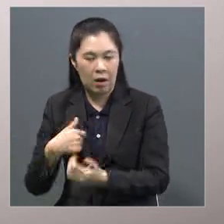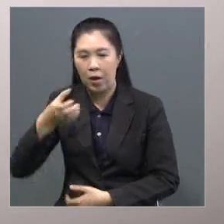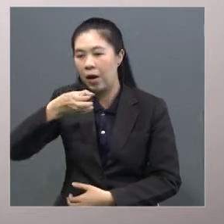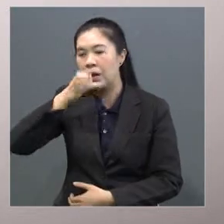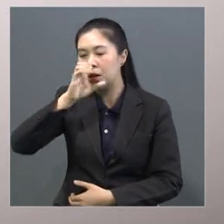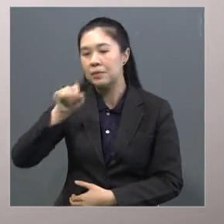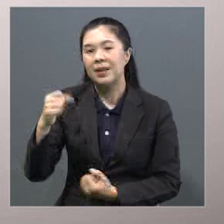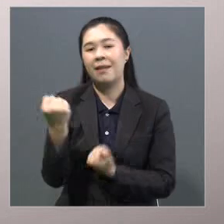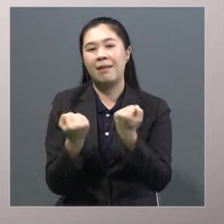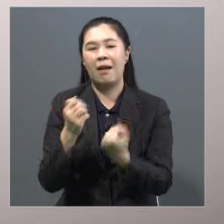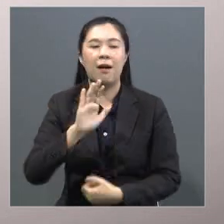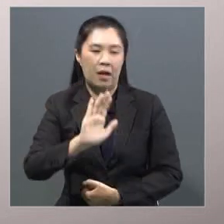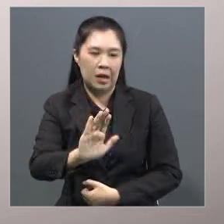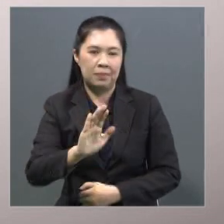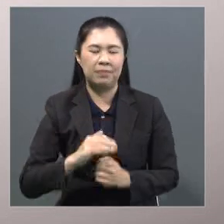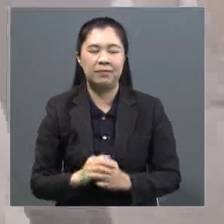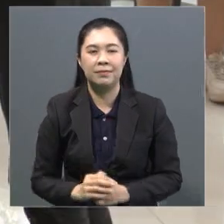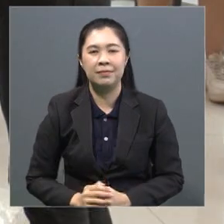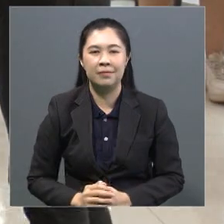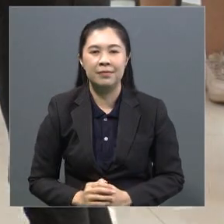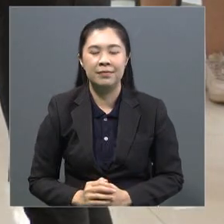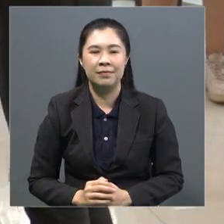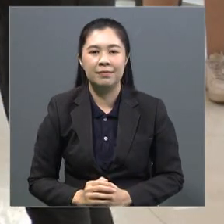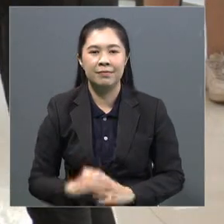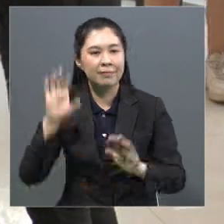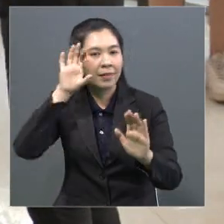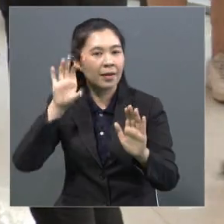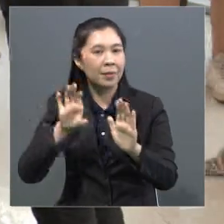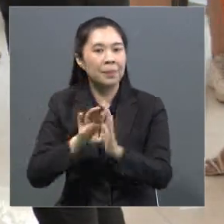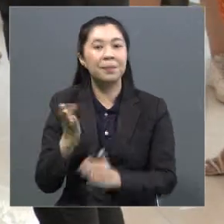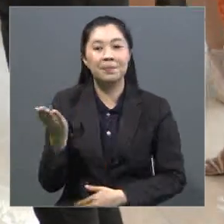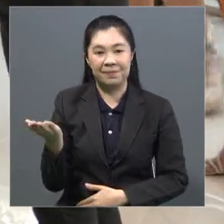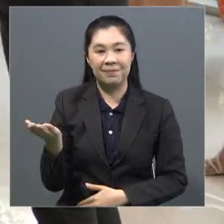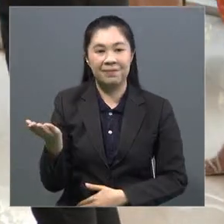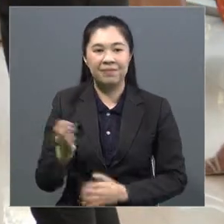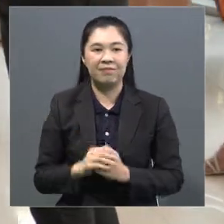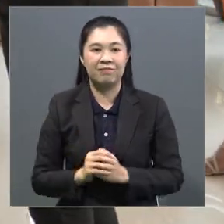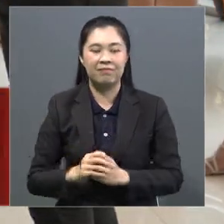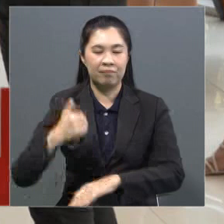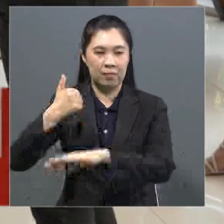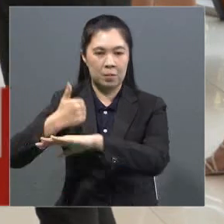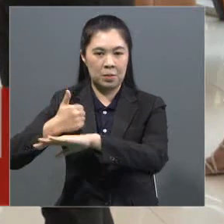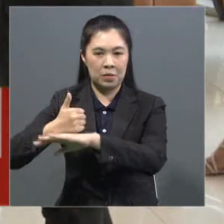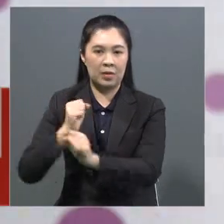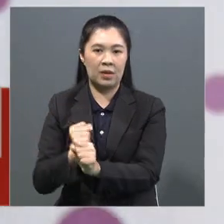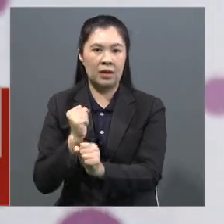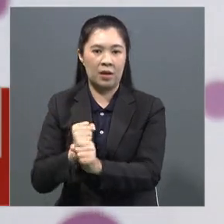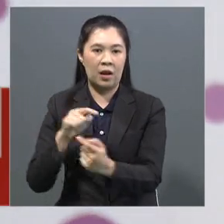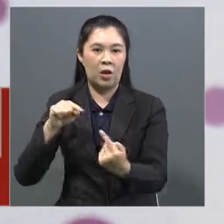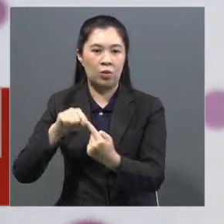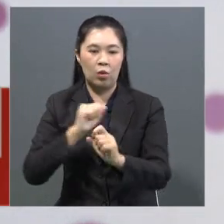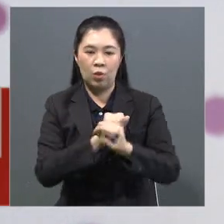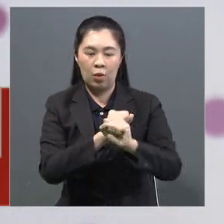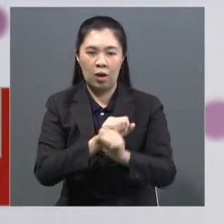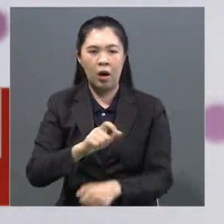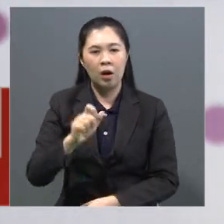ช่วงสงกรานต์นี้ด้วยครับไปดูภาพเหตุการณ์ที่คุณพรหมมินกันธิยะนะครับผู้อำนวยการสำนักงานเครือข่ายลดอุบัติเหตุหรือว่า